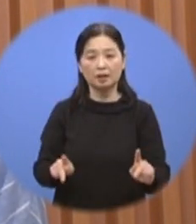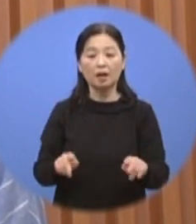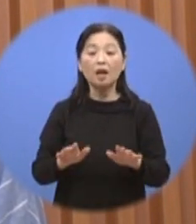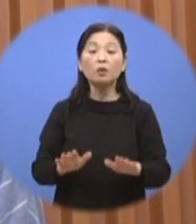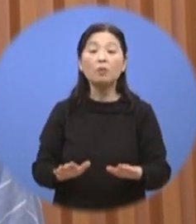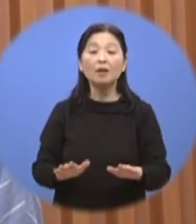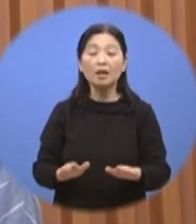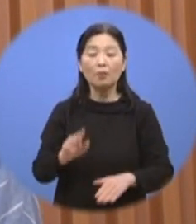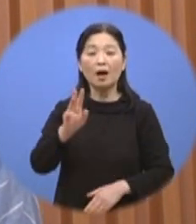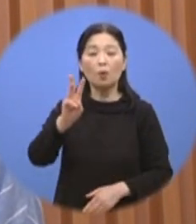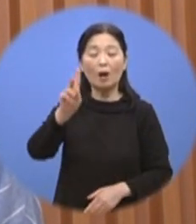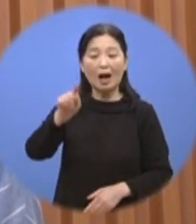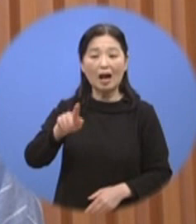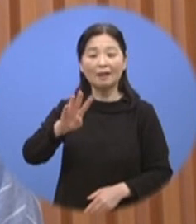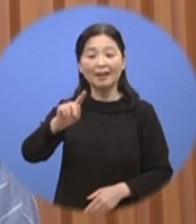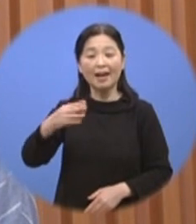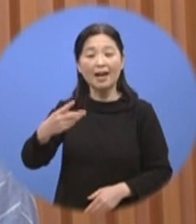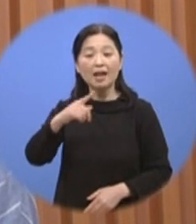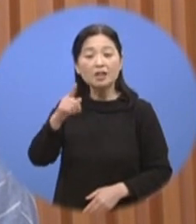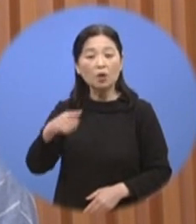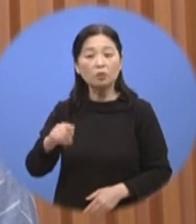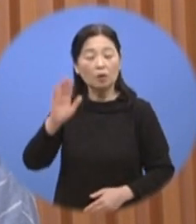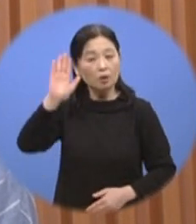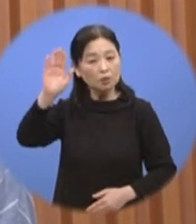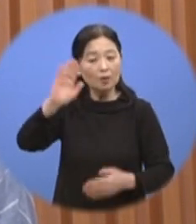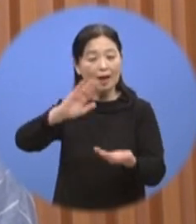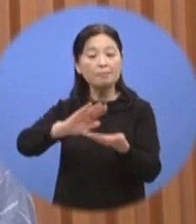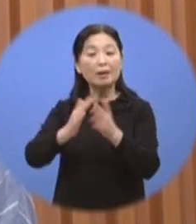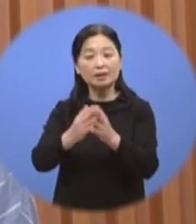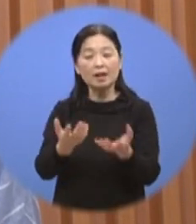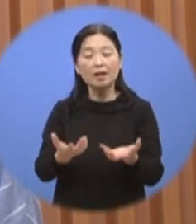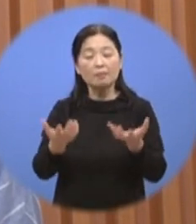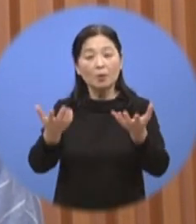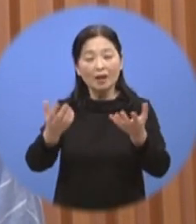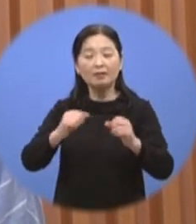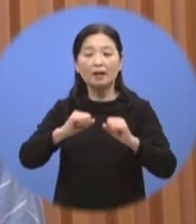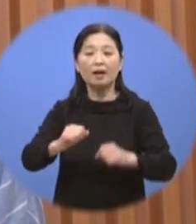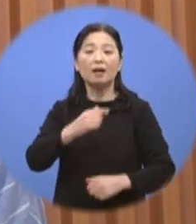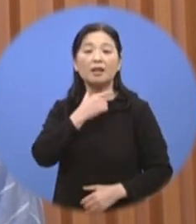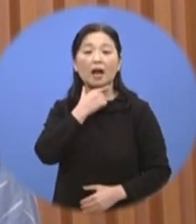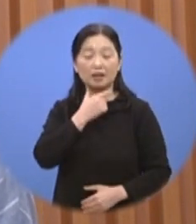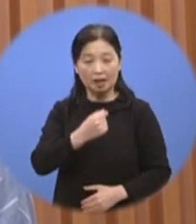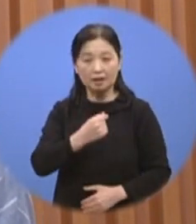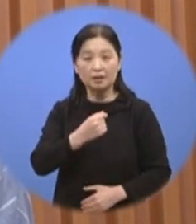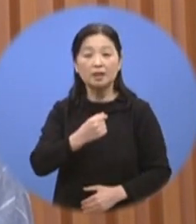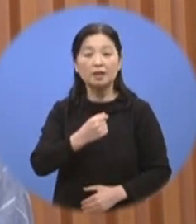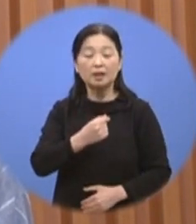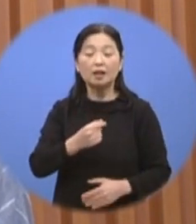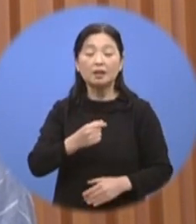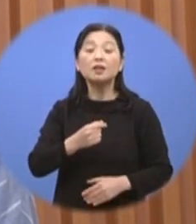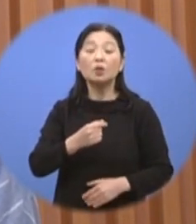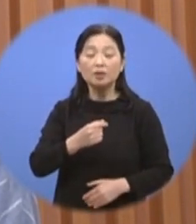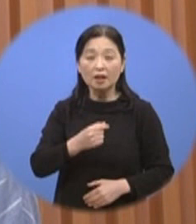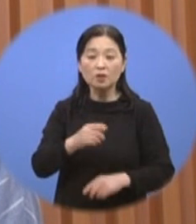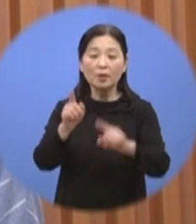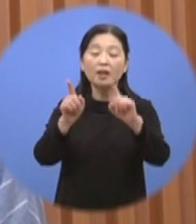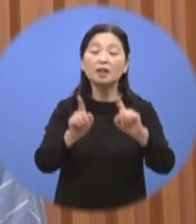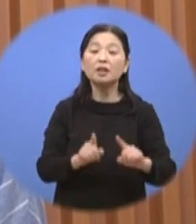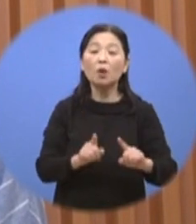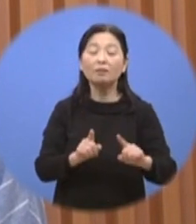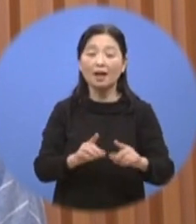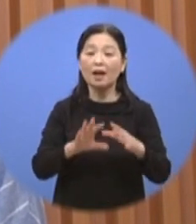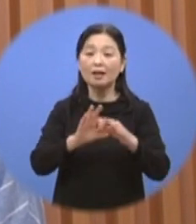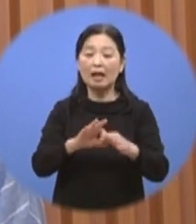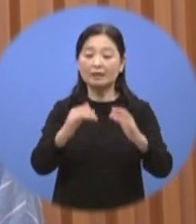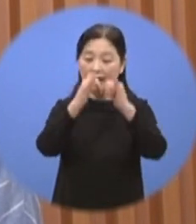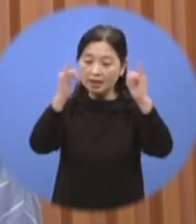ーションを将来的に町で活発にやっていくことによって関係人口、交流人口を増やしていき、街